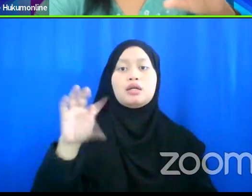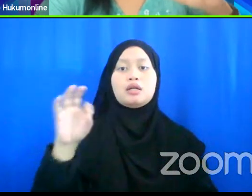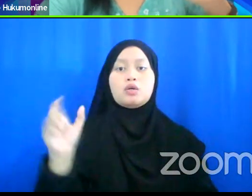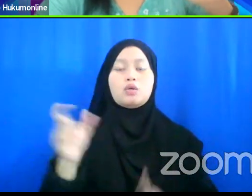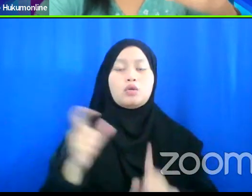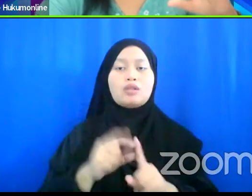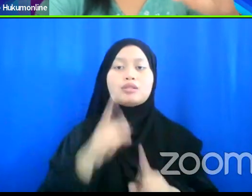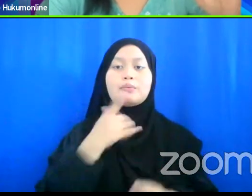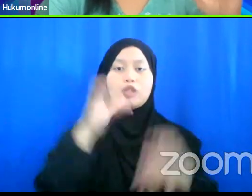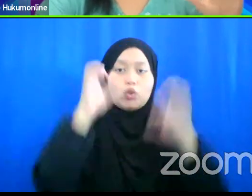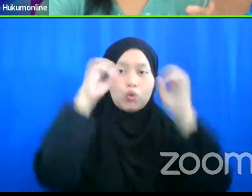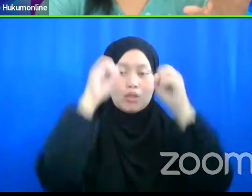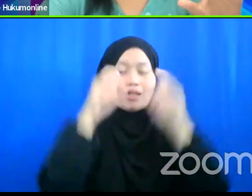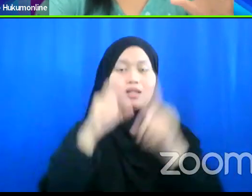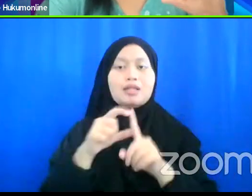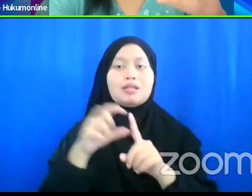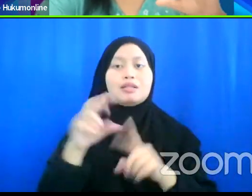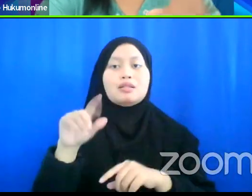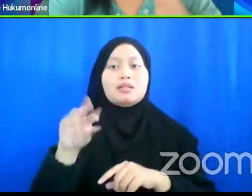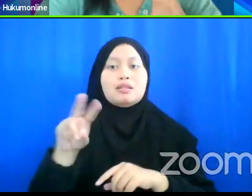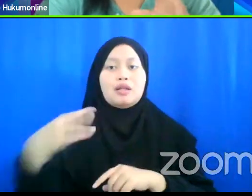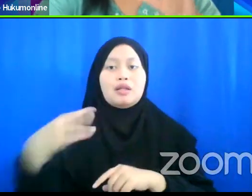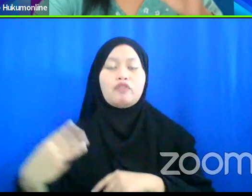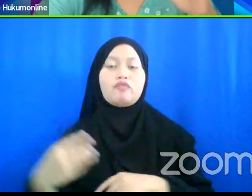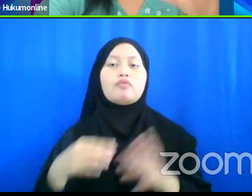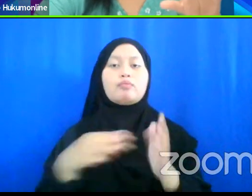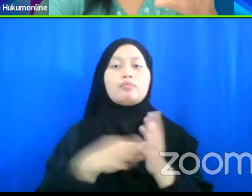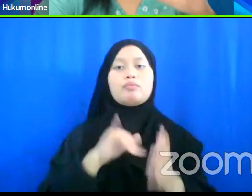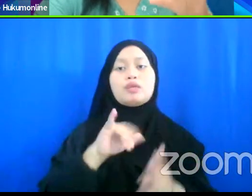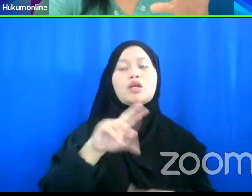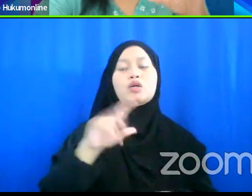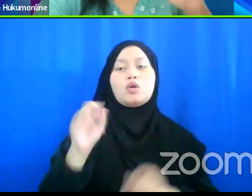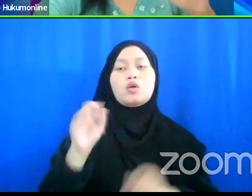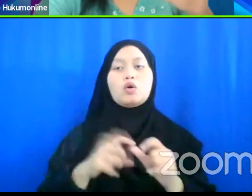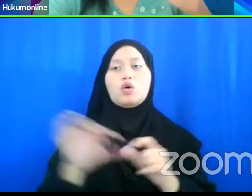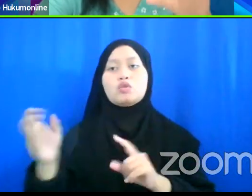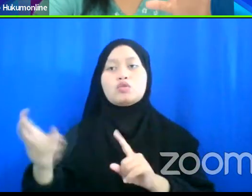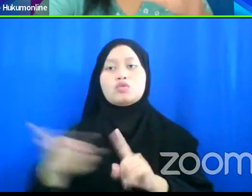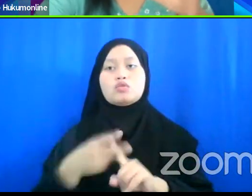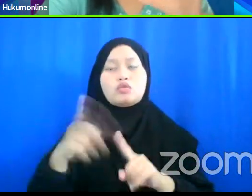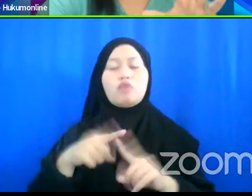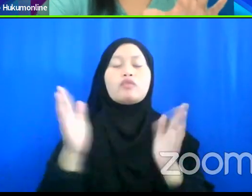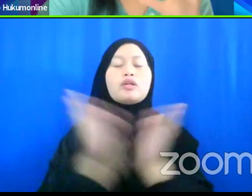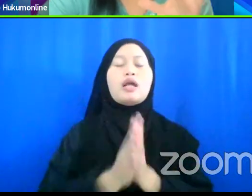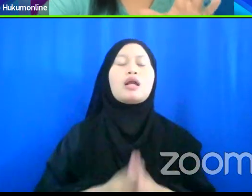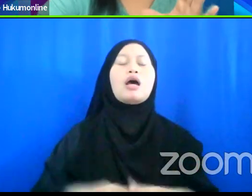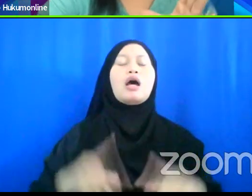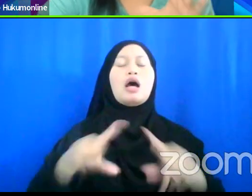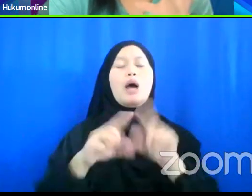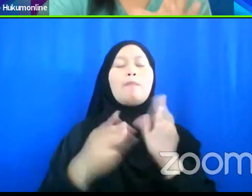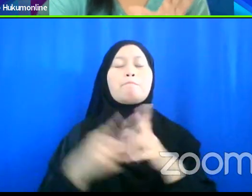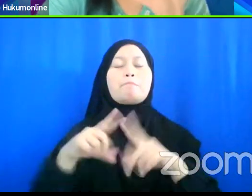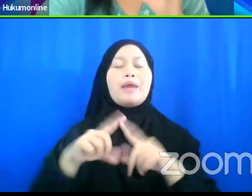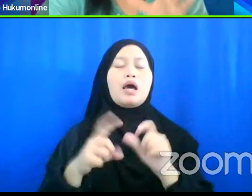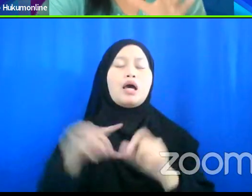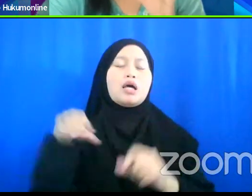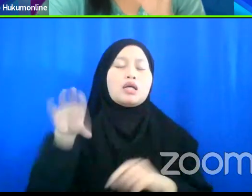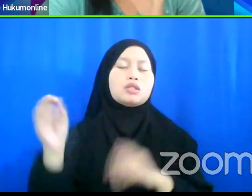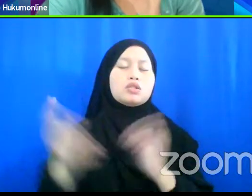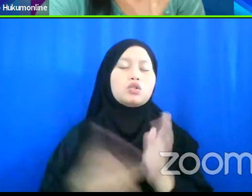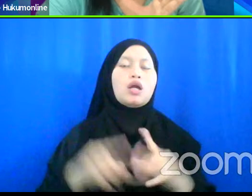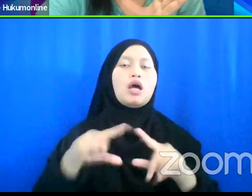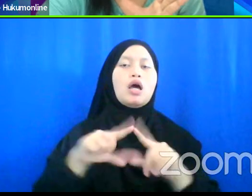Microsoft Azure dan emzone The Blues Apakah Cloud storage service provider tersebut termasuk